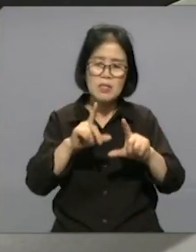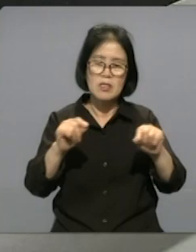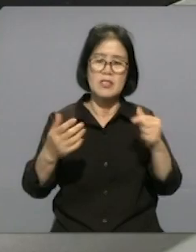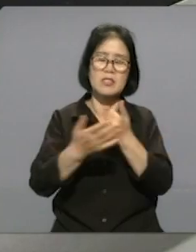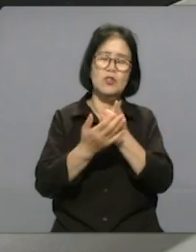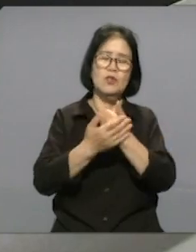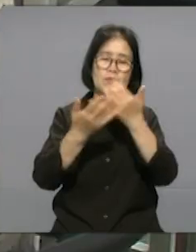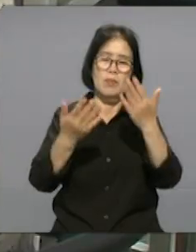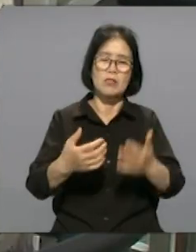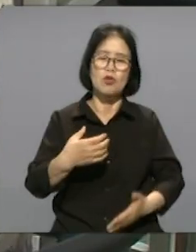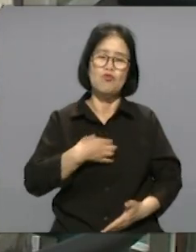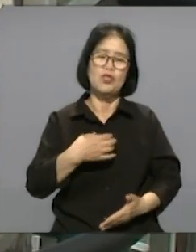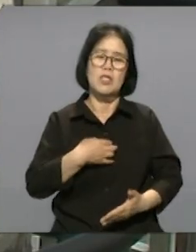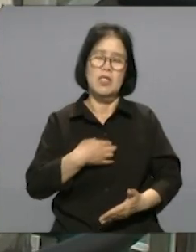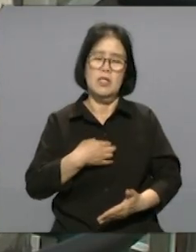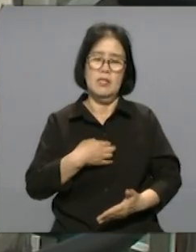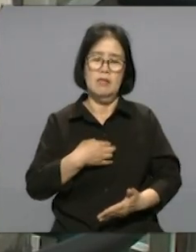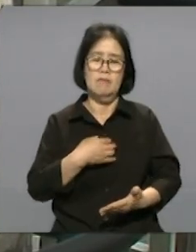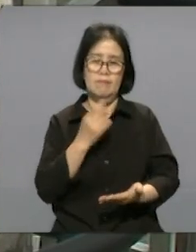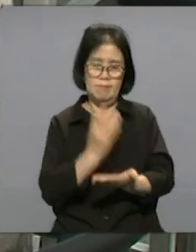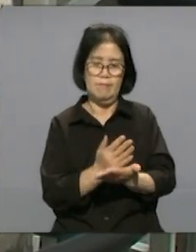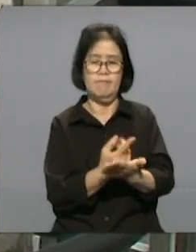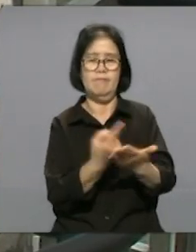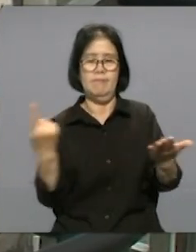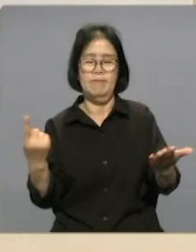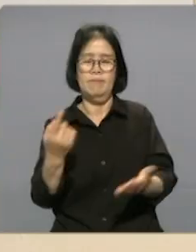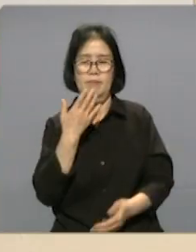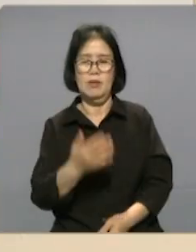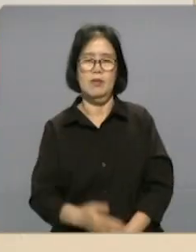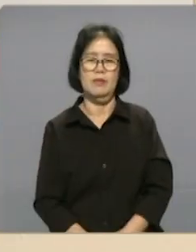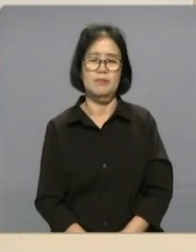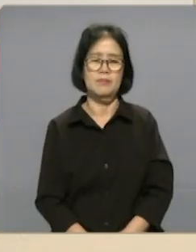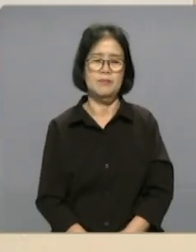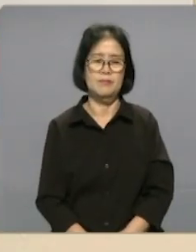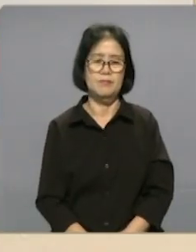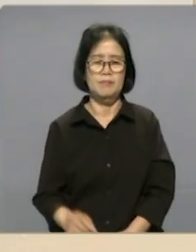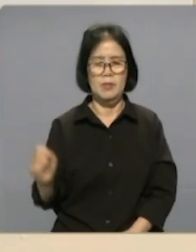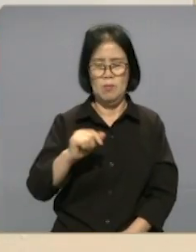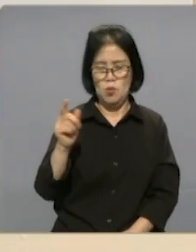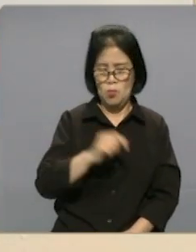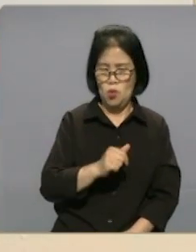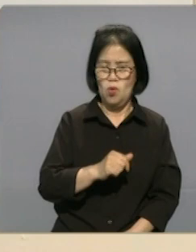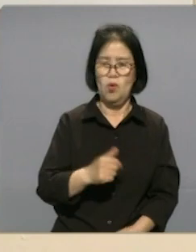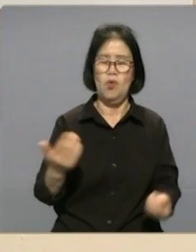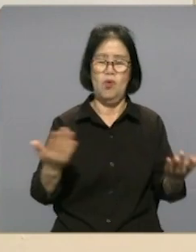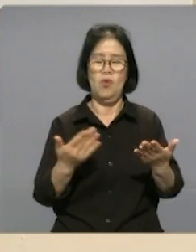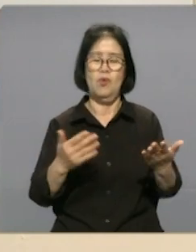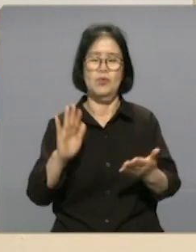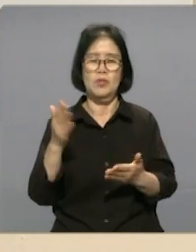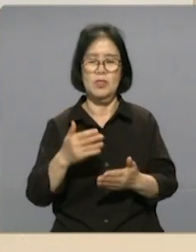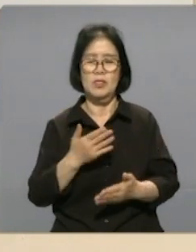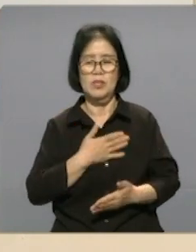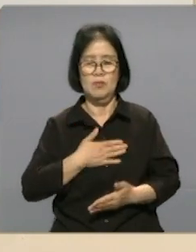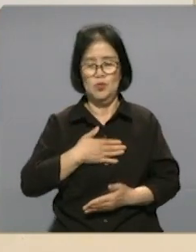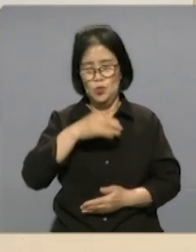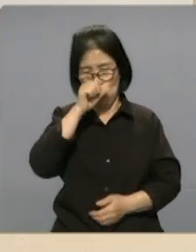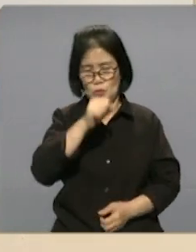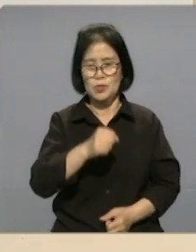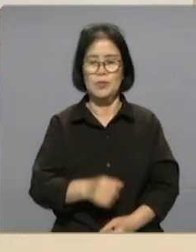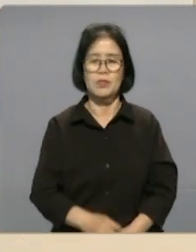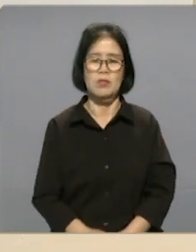즉시 지원받아 위기에서 벗어났습니다 스피드하게 일처리가 되어서 굉장히 기분이